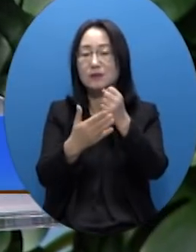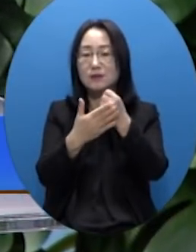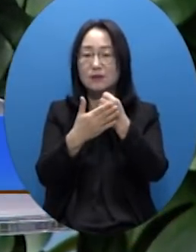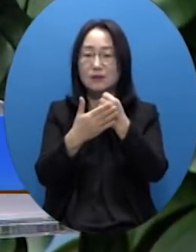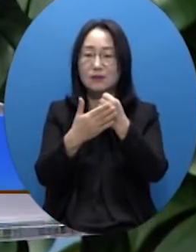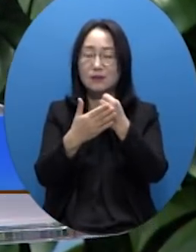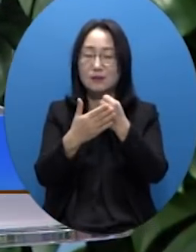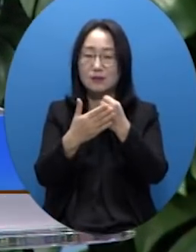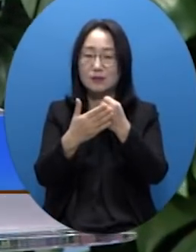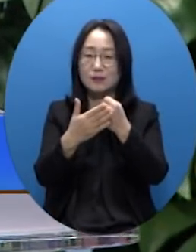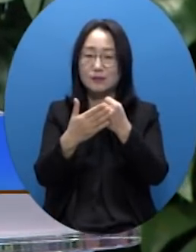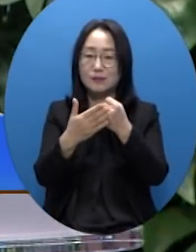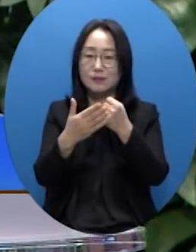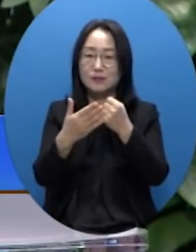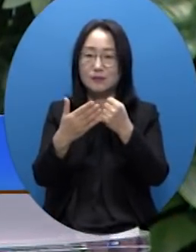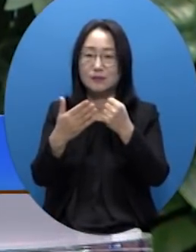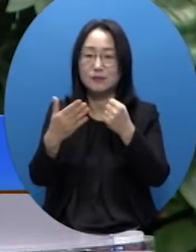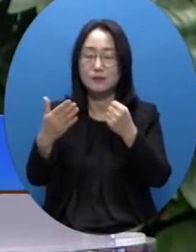힘으